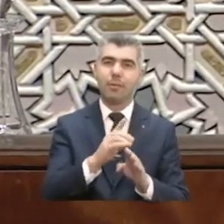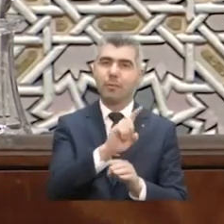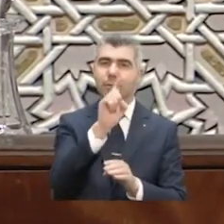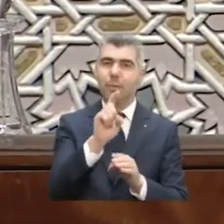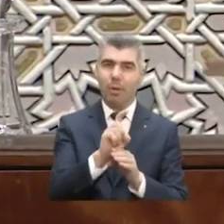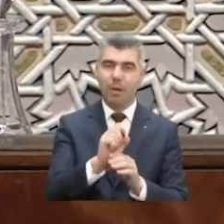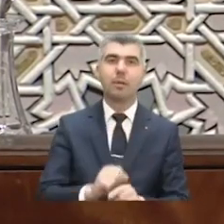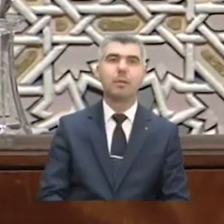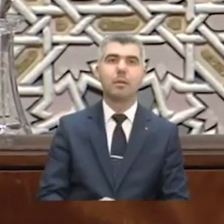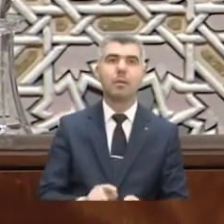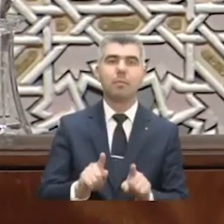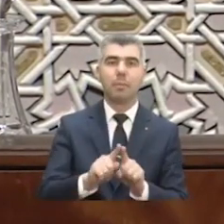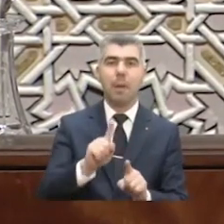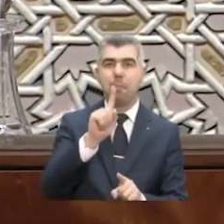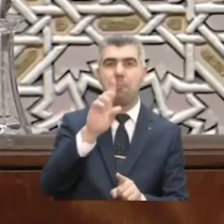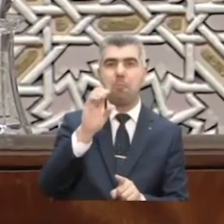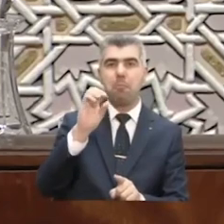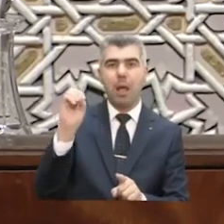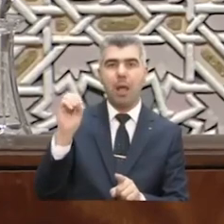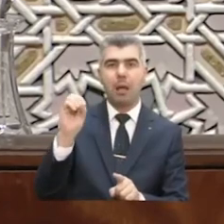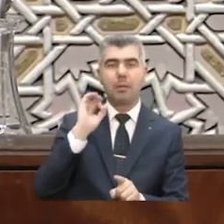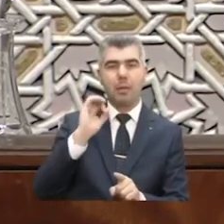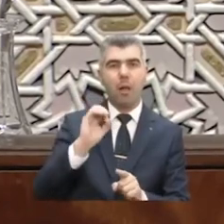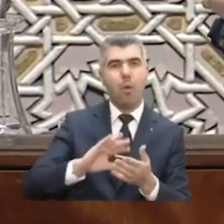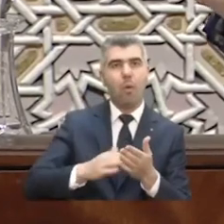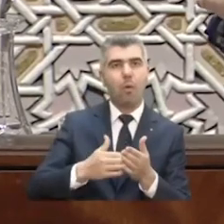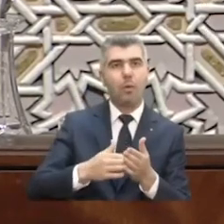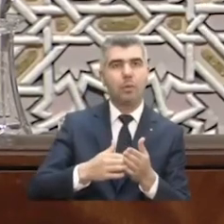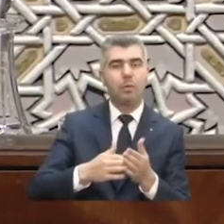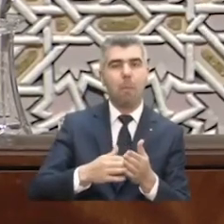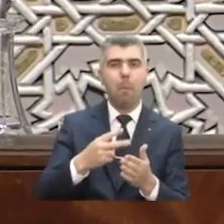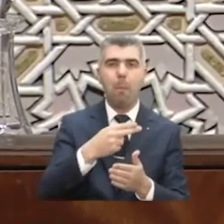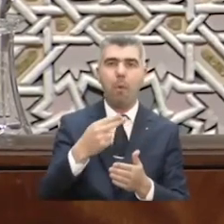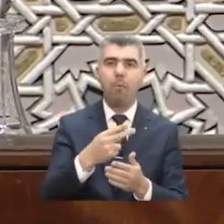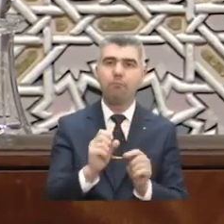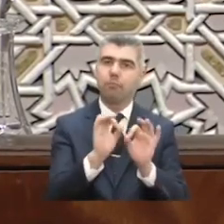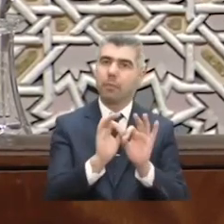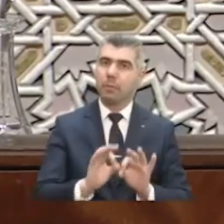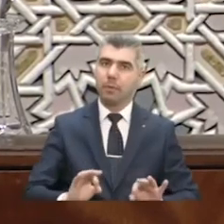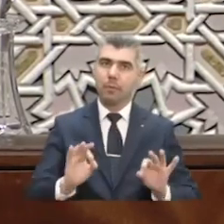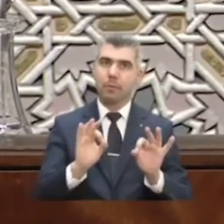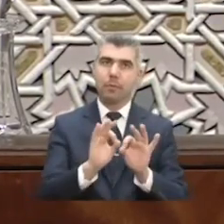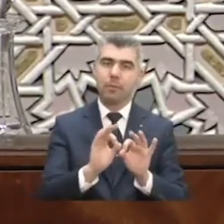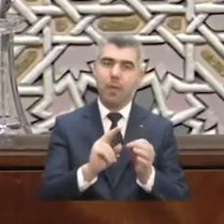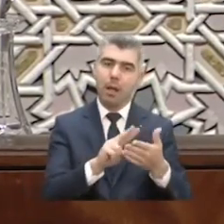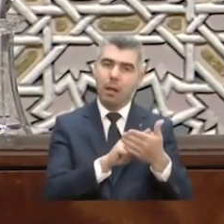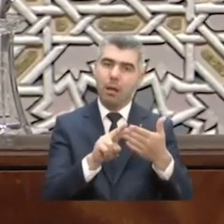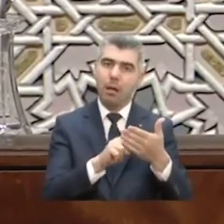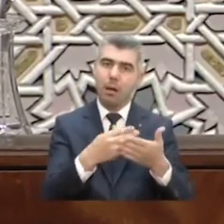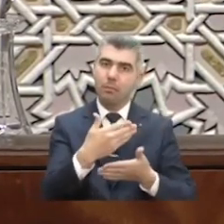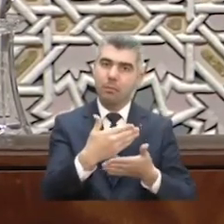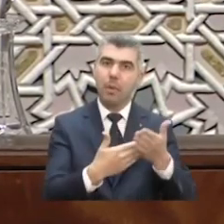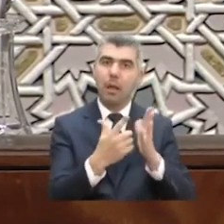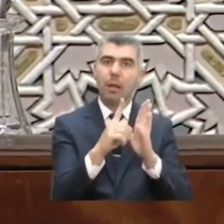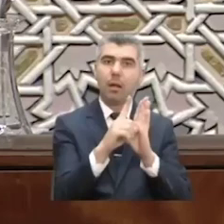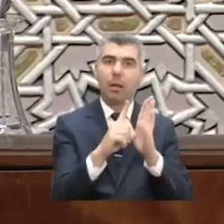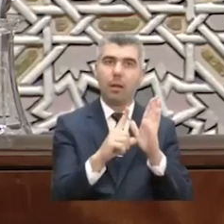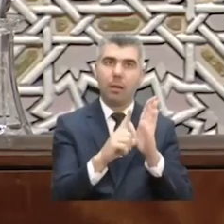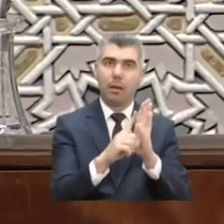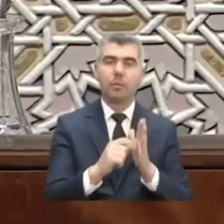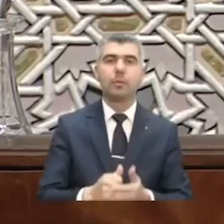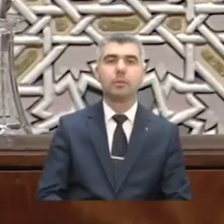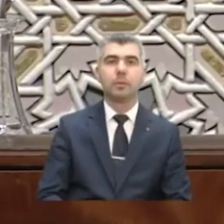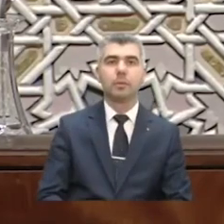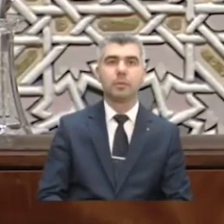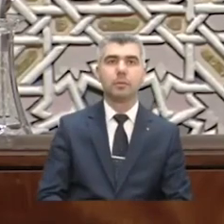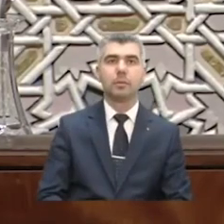متأكد 100% لا شيء يمنعني، لا شيء. اقرأ المواد. أنا اللي كنترعص، ما